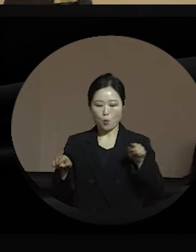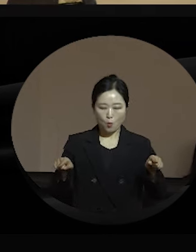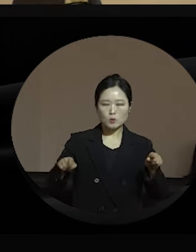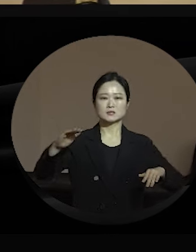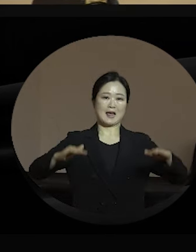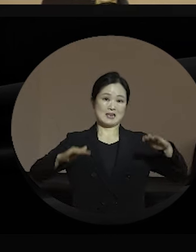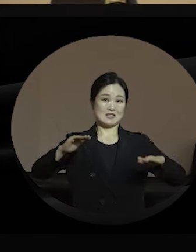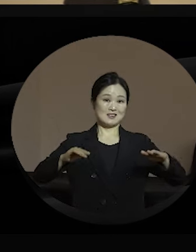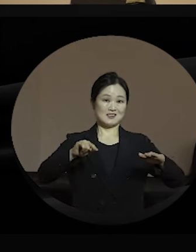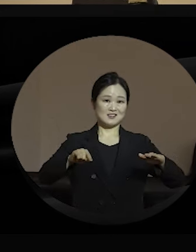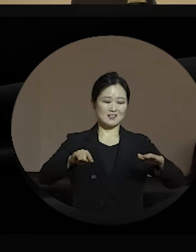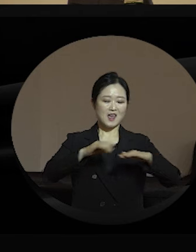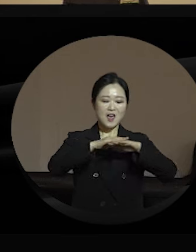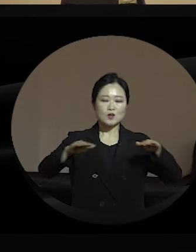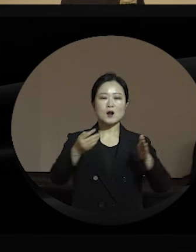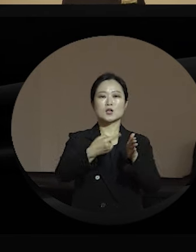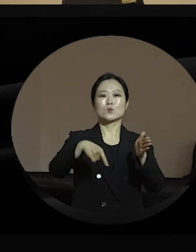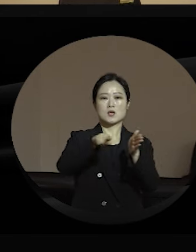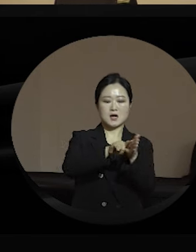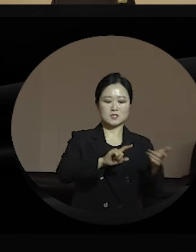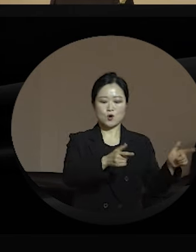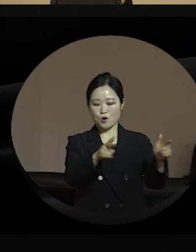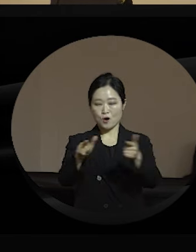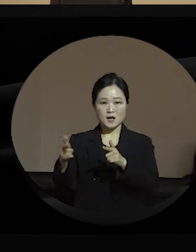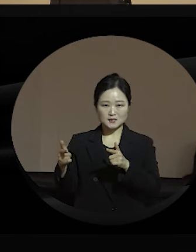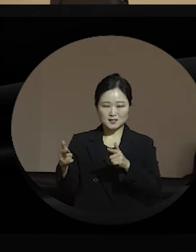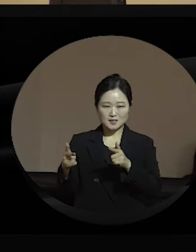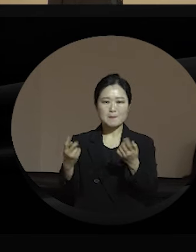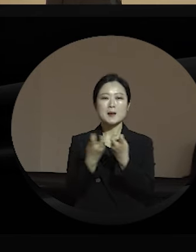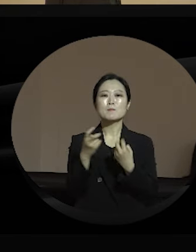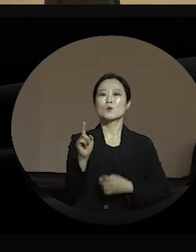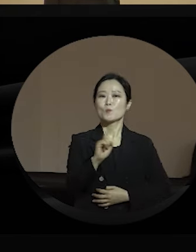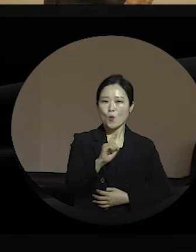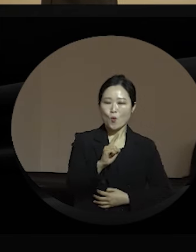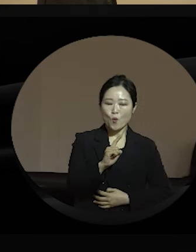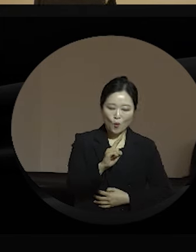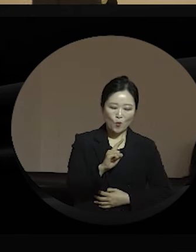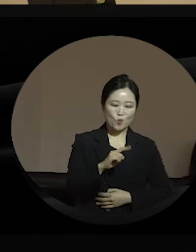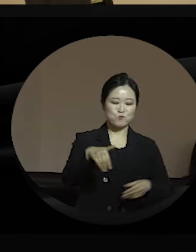것들을 해결하는 여러 가지들이 아마 이런 예술, 문화, 체육 활동이 아닐까 싶어요.